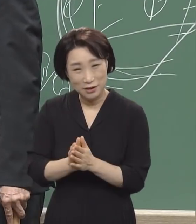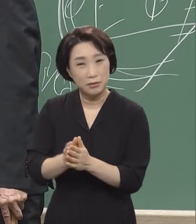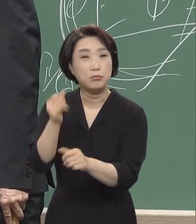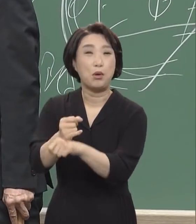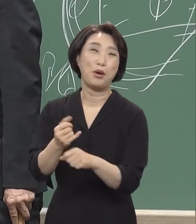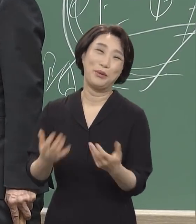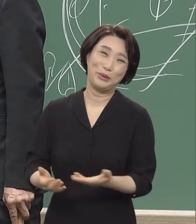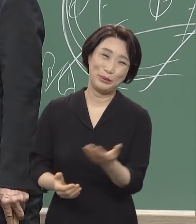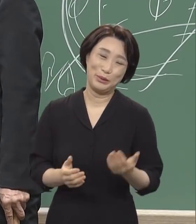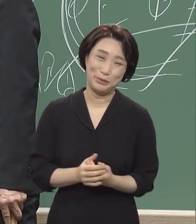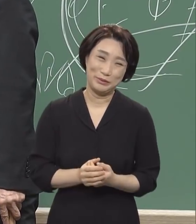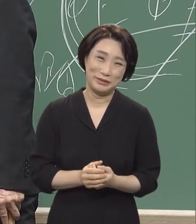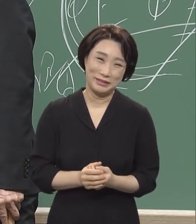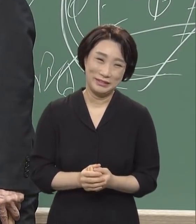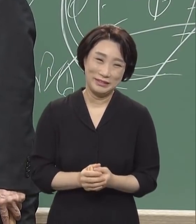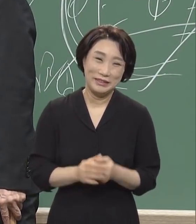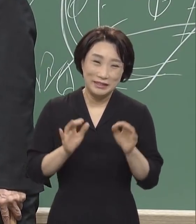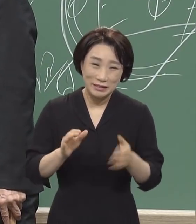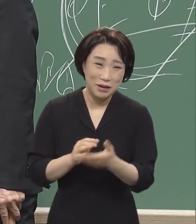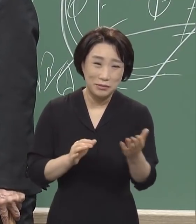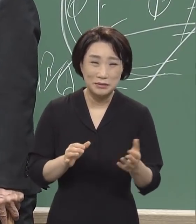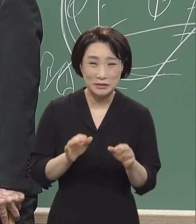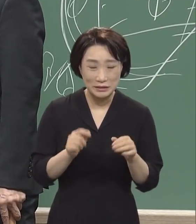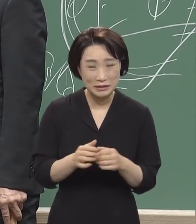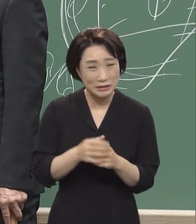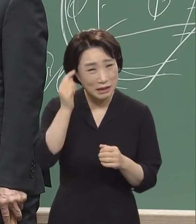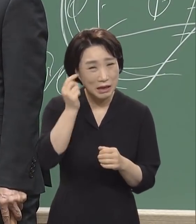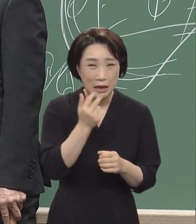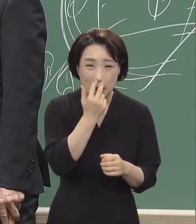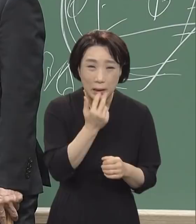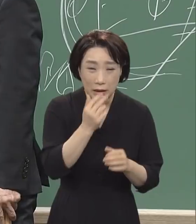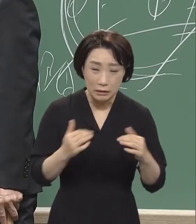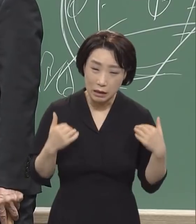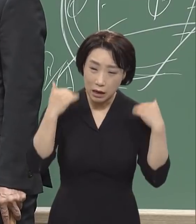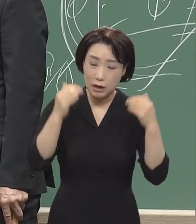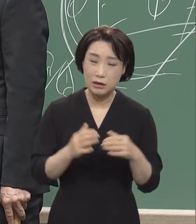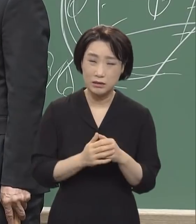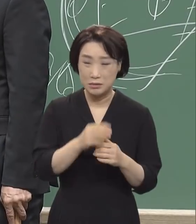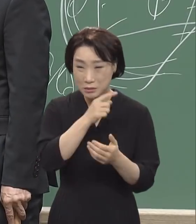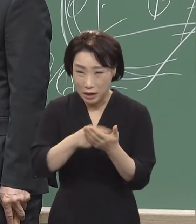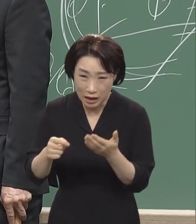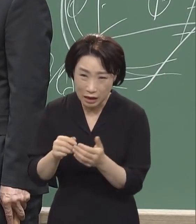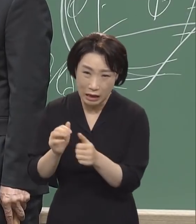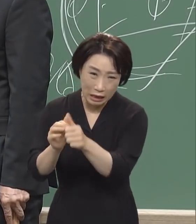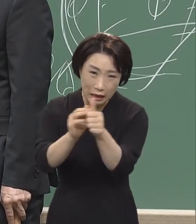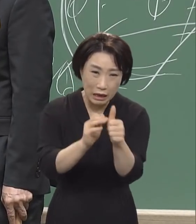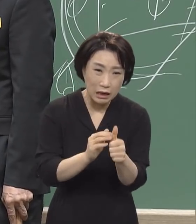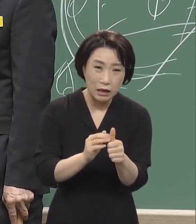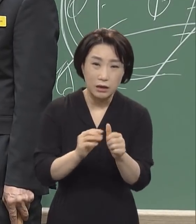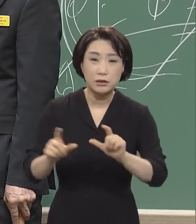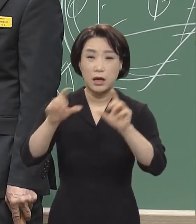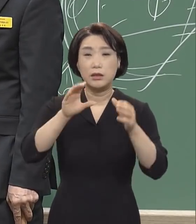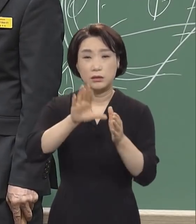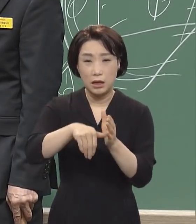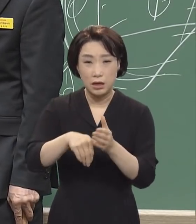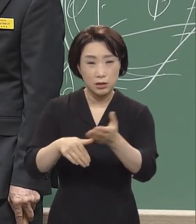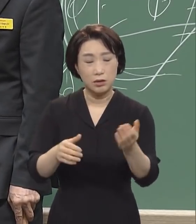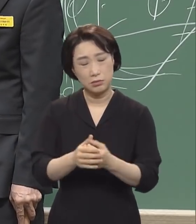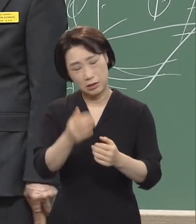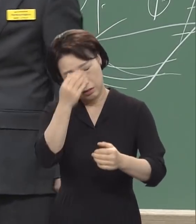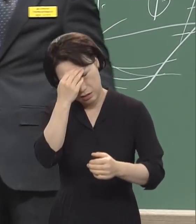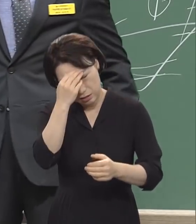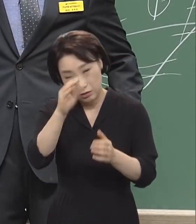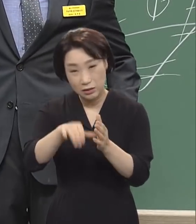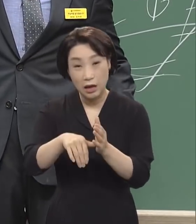이 정도로 철당성이 없이 살아서 모든 사람들에 민비를 끼쳐가며 사는 그런 시대가 되고 공해가 되는 시대가